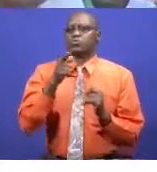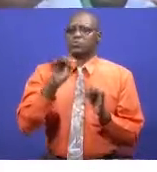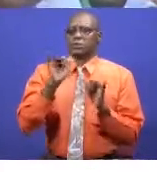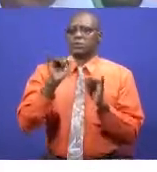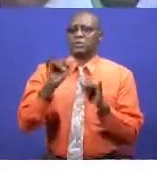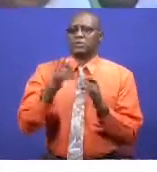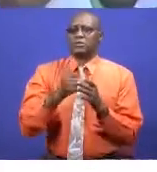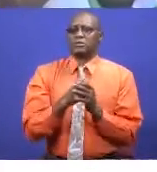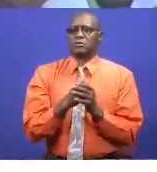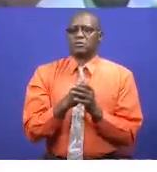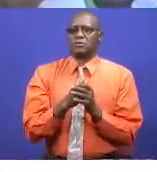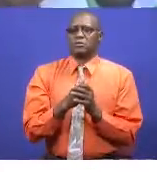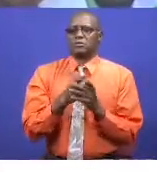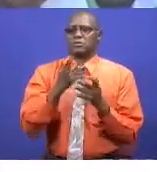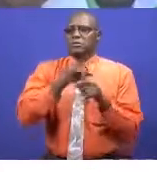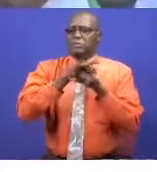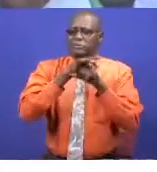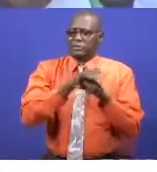huko Nairobi anaitwa Sakaja.